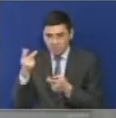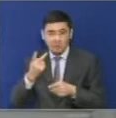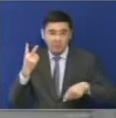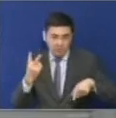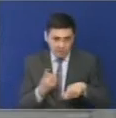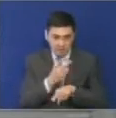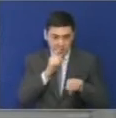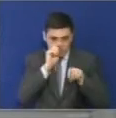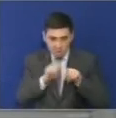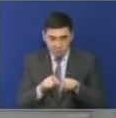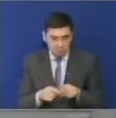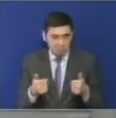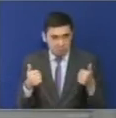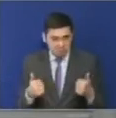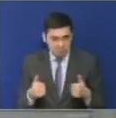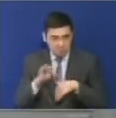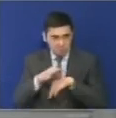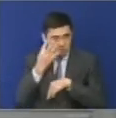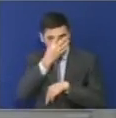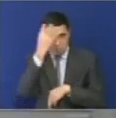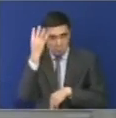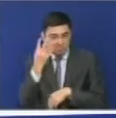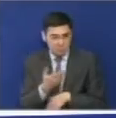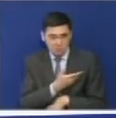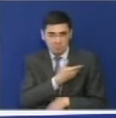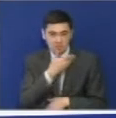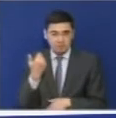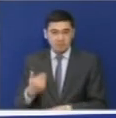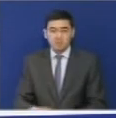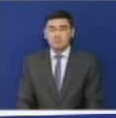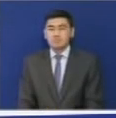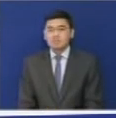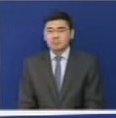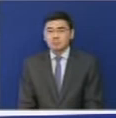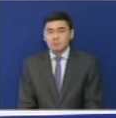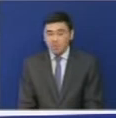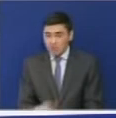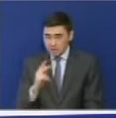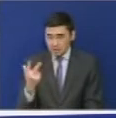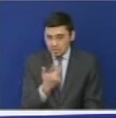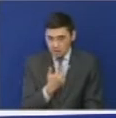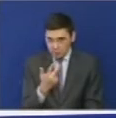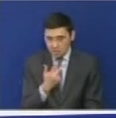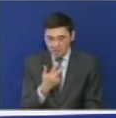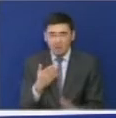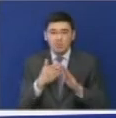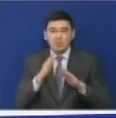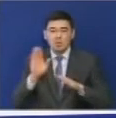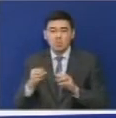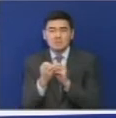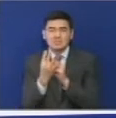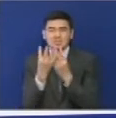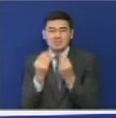инфекцияға алынған, ПЦР анализімен екеуі де теріс. Олар енді 14 күн бойы үй карантинінде